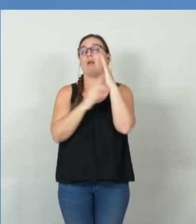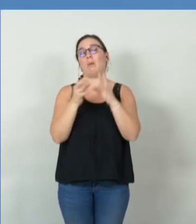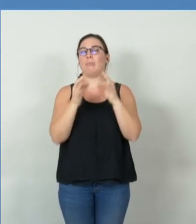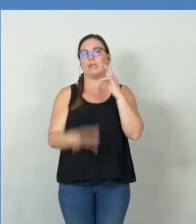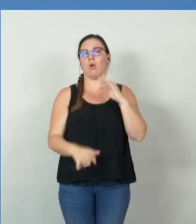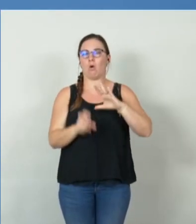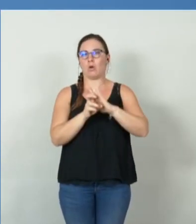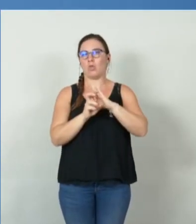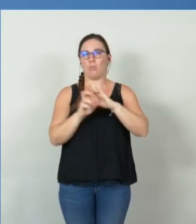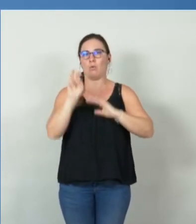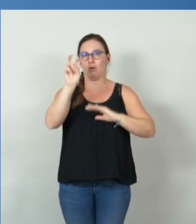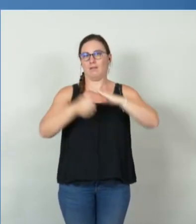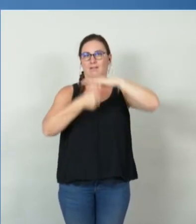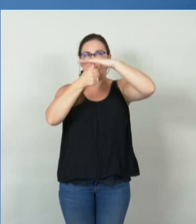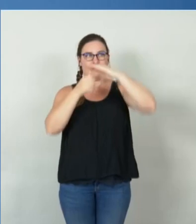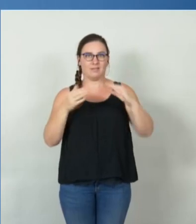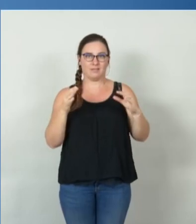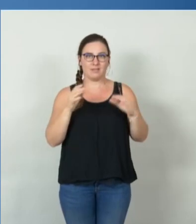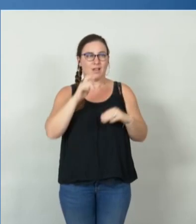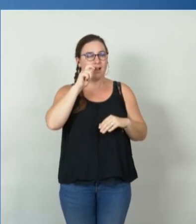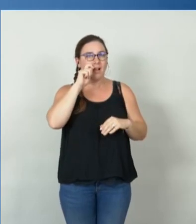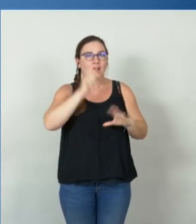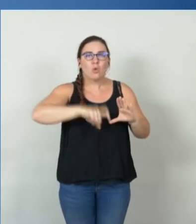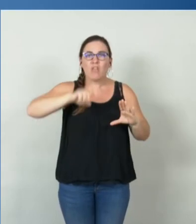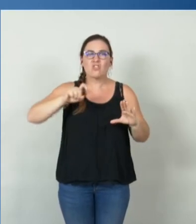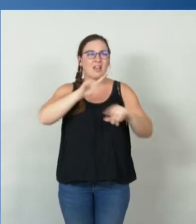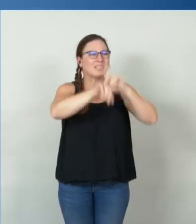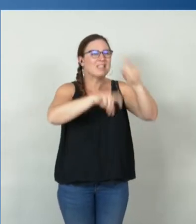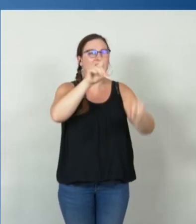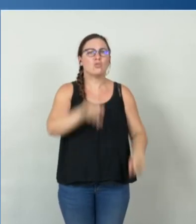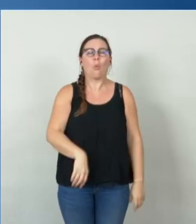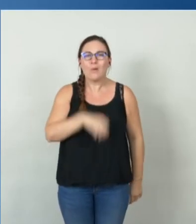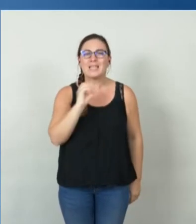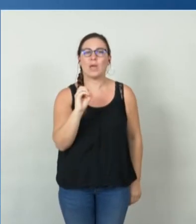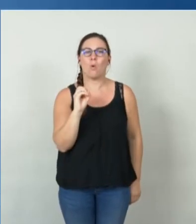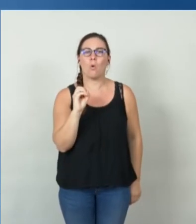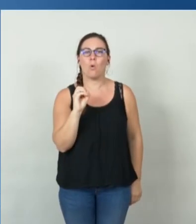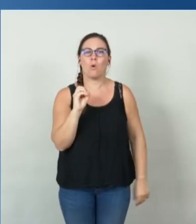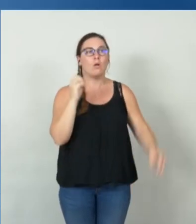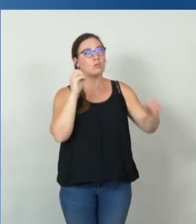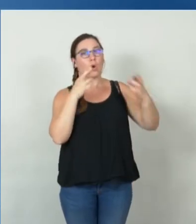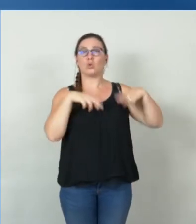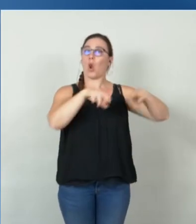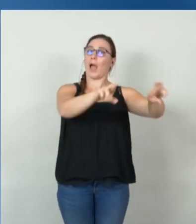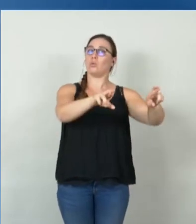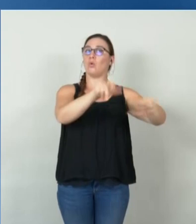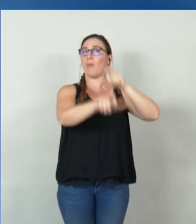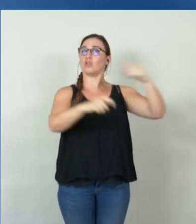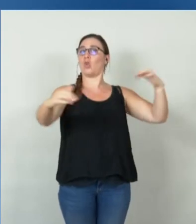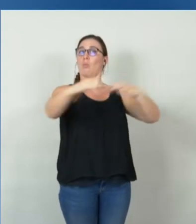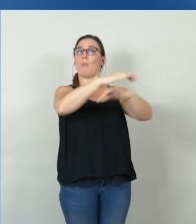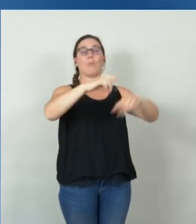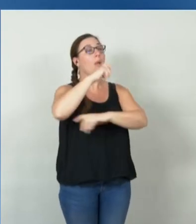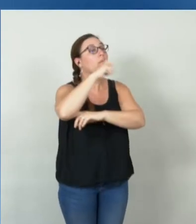aucune aucun de ces songes aucune question n'a été posée au lambda dans la rue de savoir si est-ce que vous